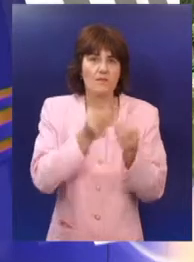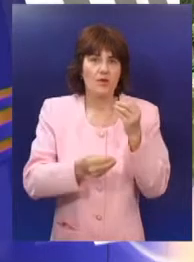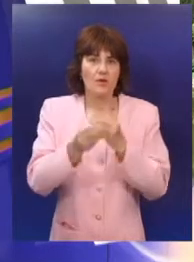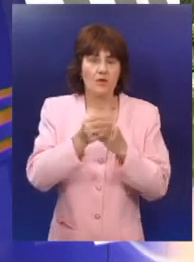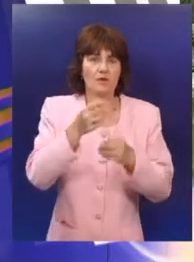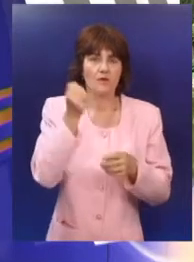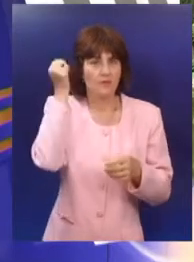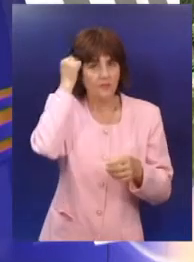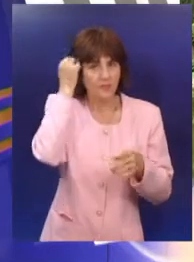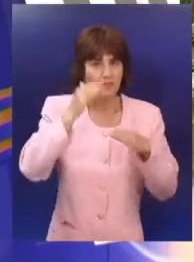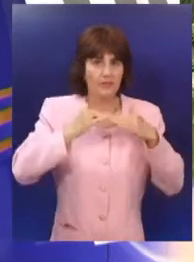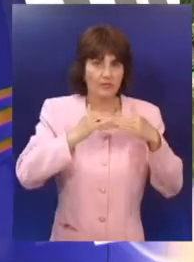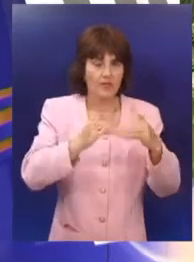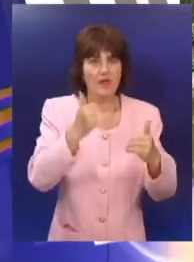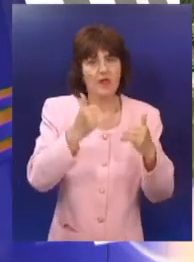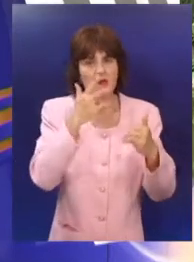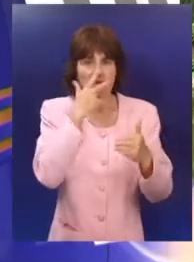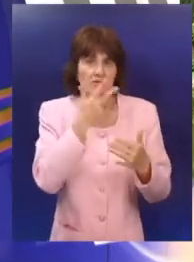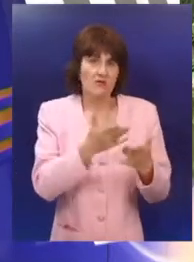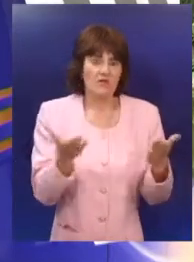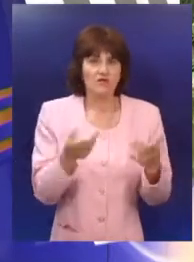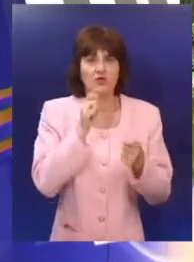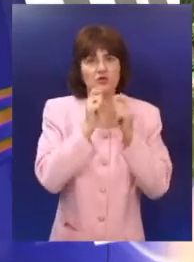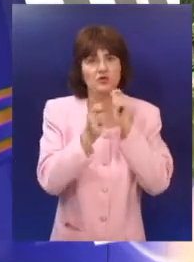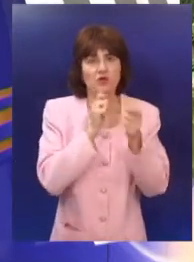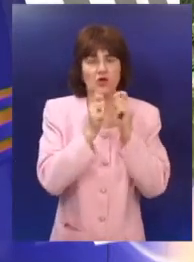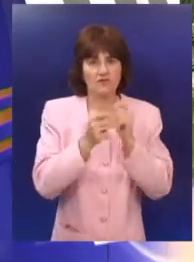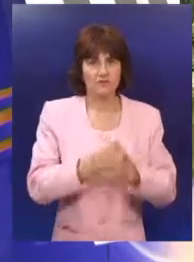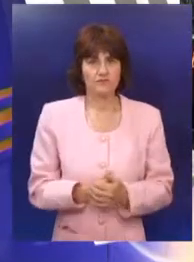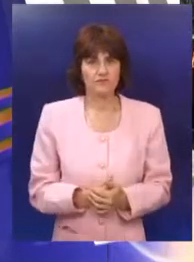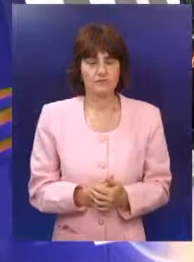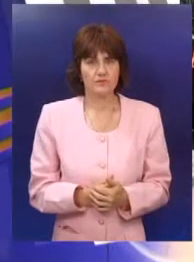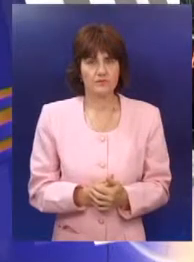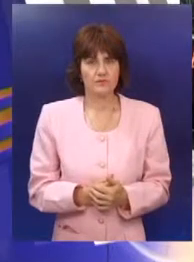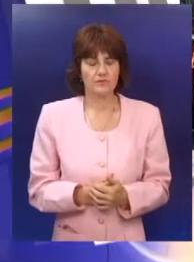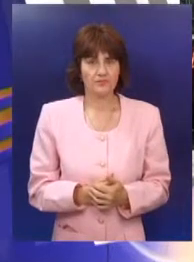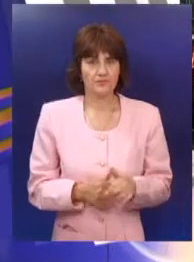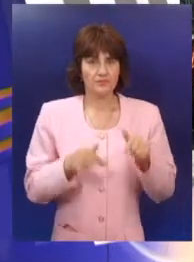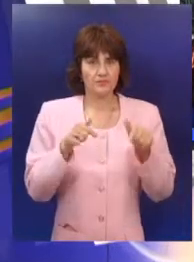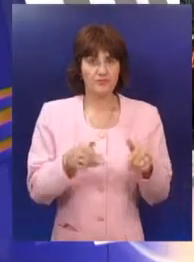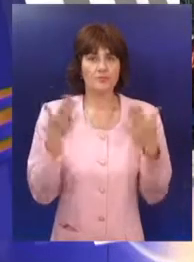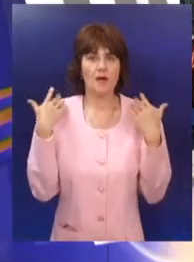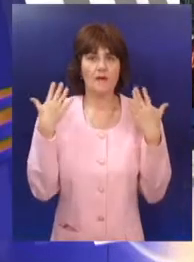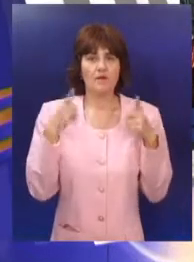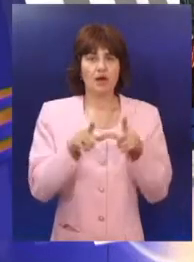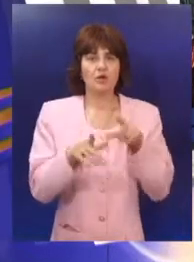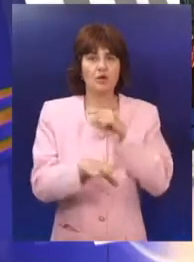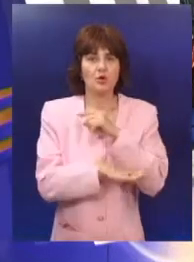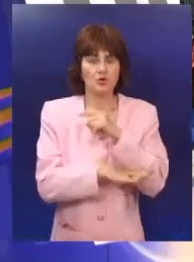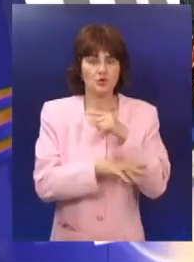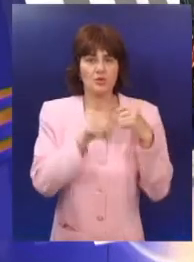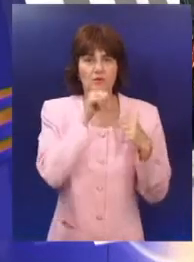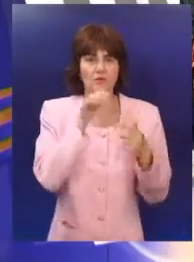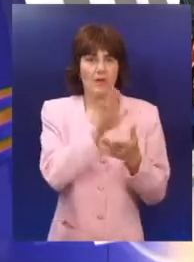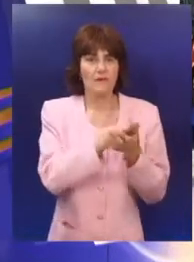biti popločanje ili ćemo presući sa novim slojem asfalta, to ćemo još u dogovoru sa Zavodom za urbanizam. Rekonstrukcija parka Dudova šuma počela